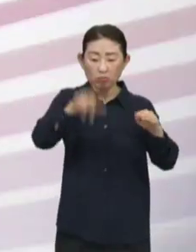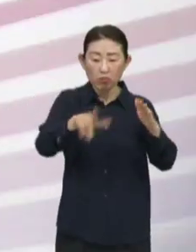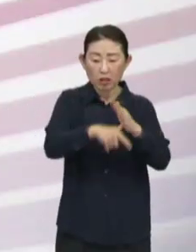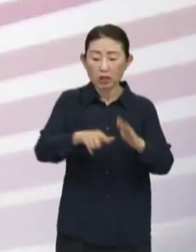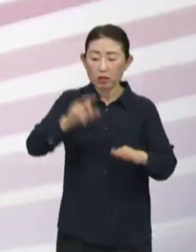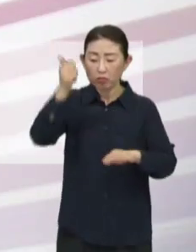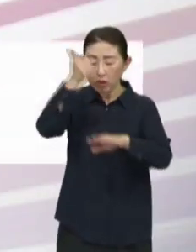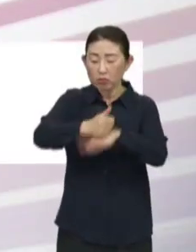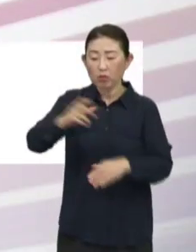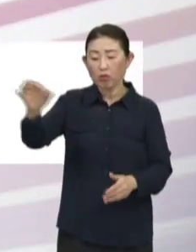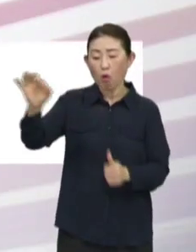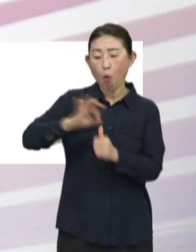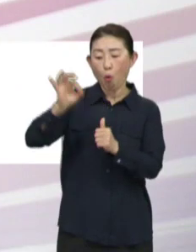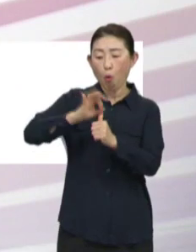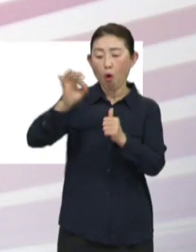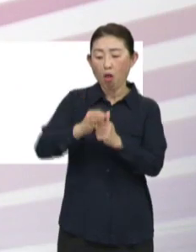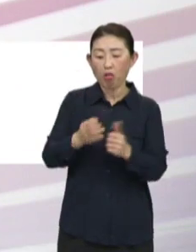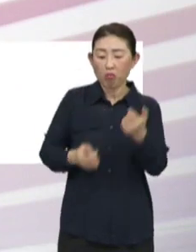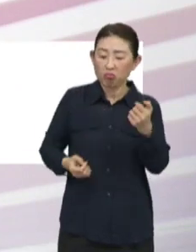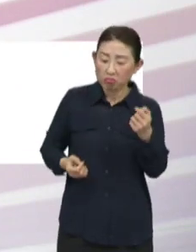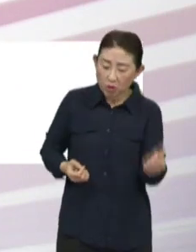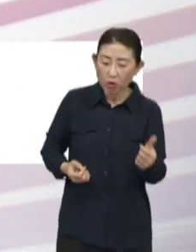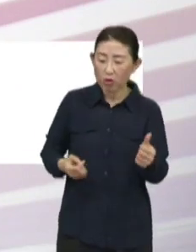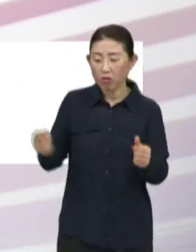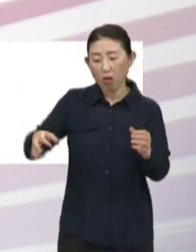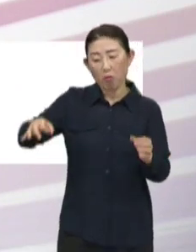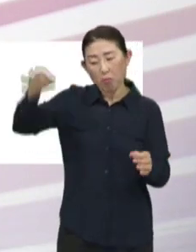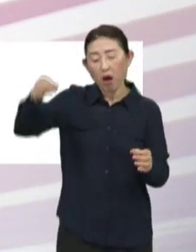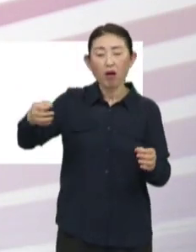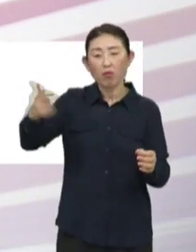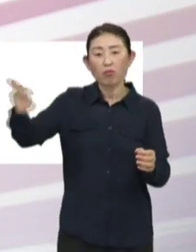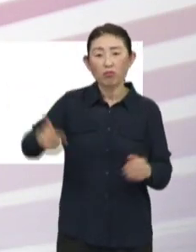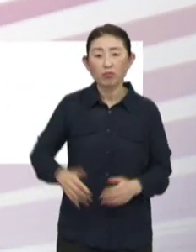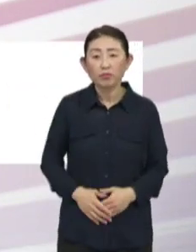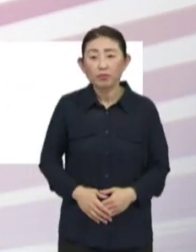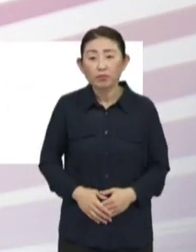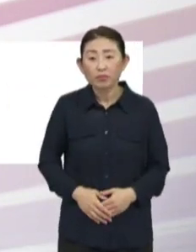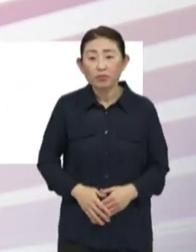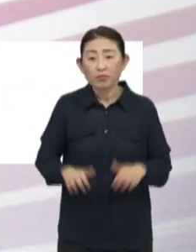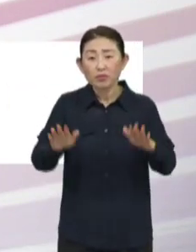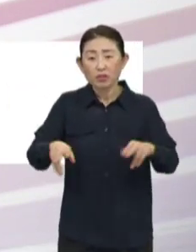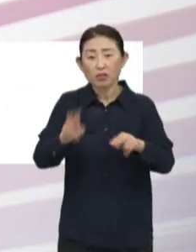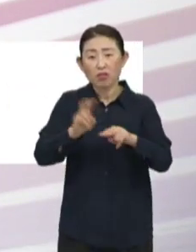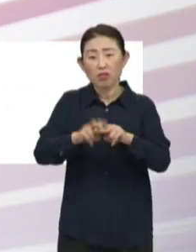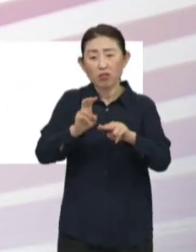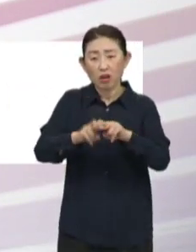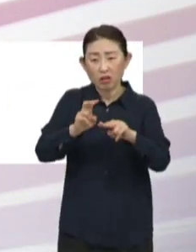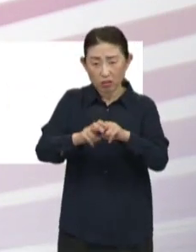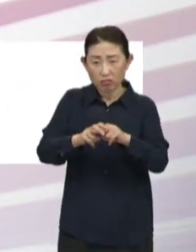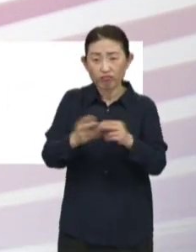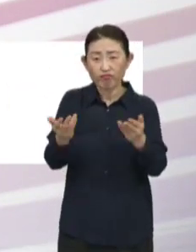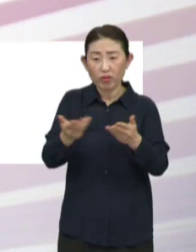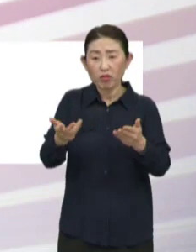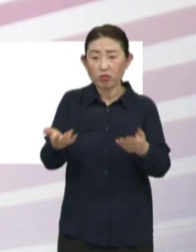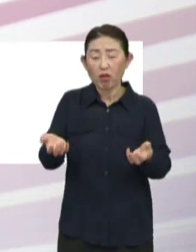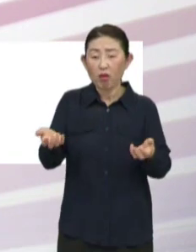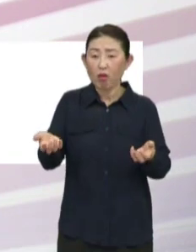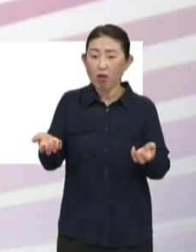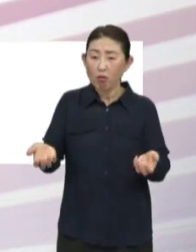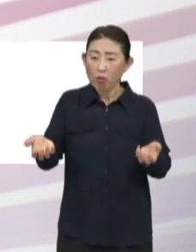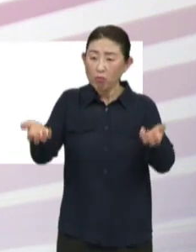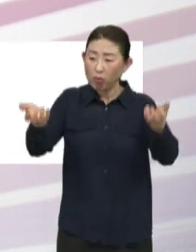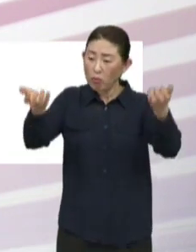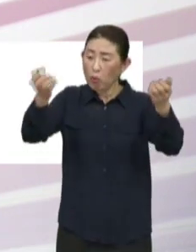또 근속 승진을 확대하고 그걸 발표를 했는데 저희 소방하고 경찰